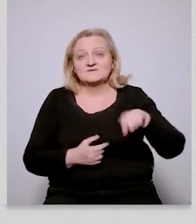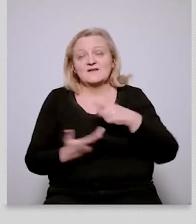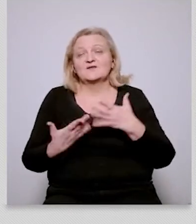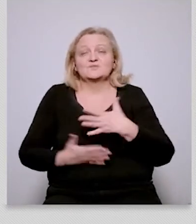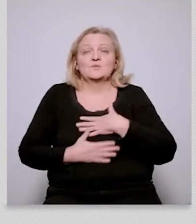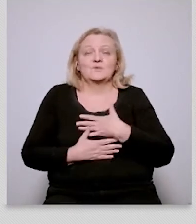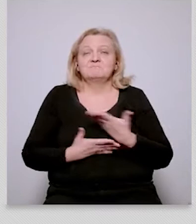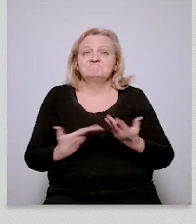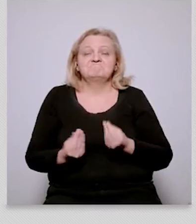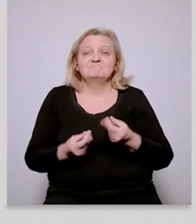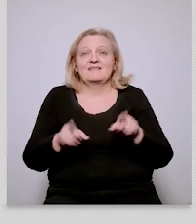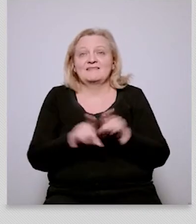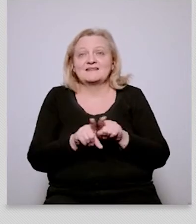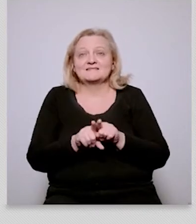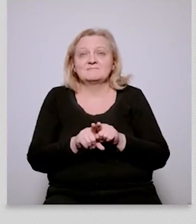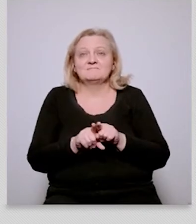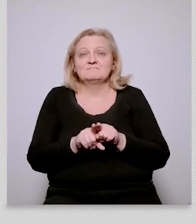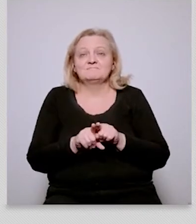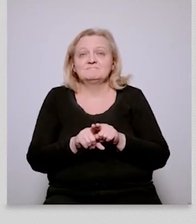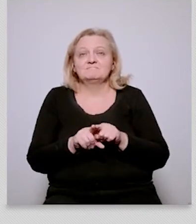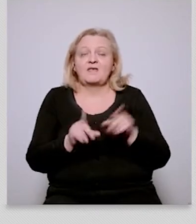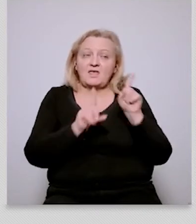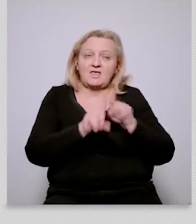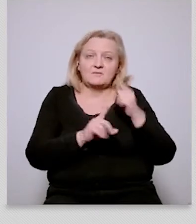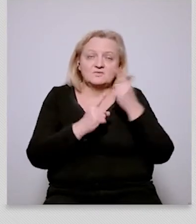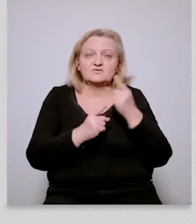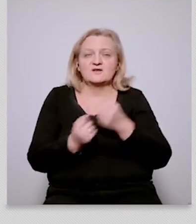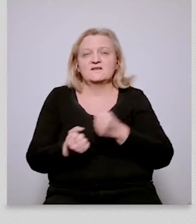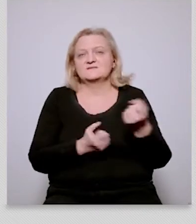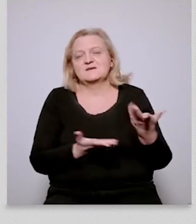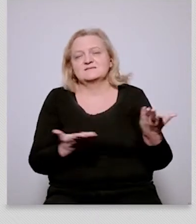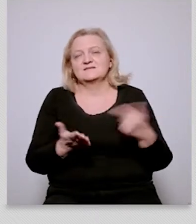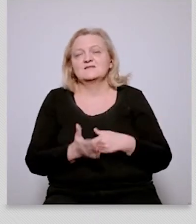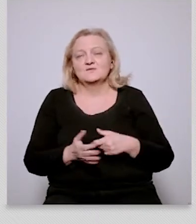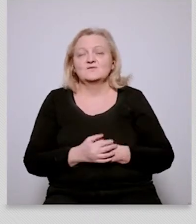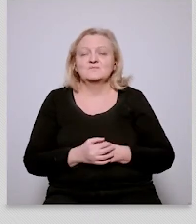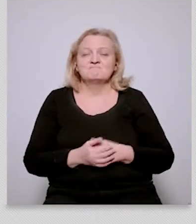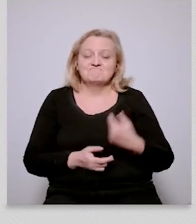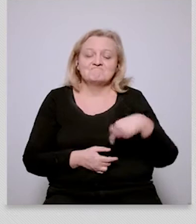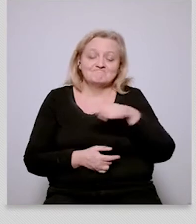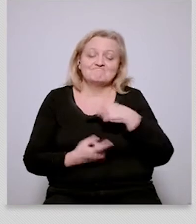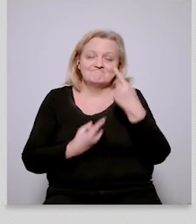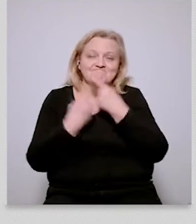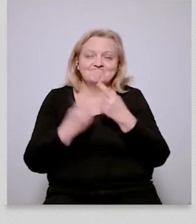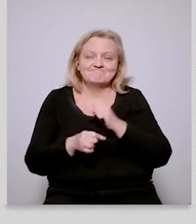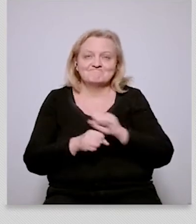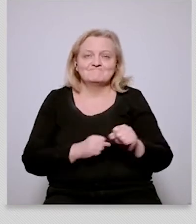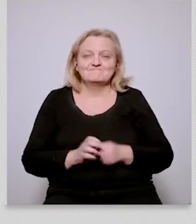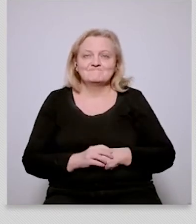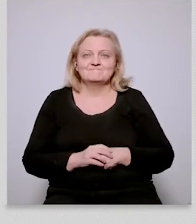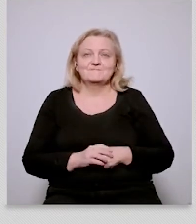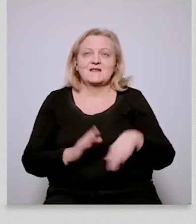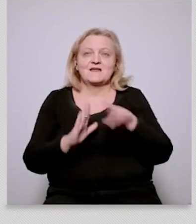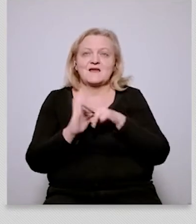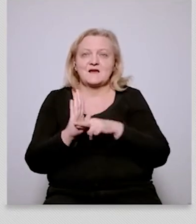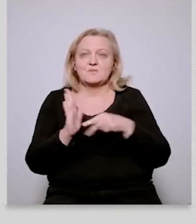coś, co również wzmacnia tę retorykę. Więc to stwierdziliśmy w naszym